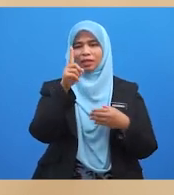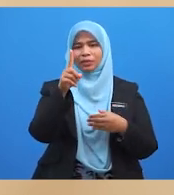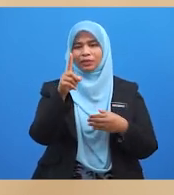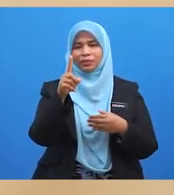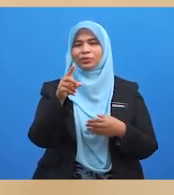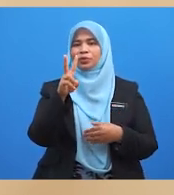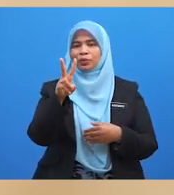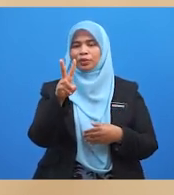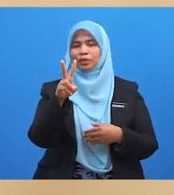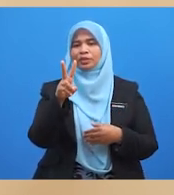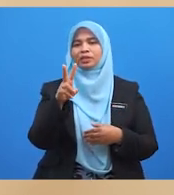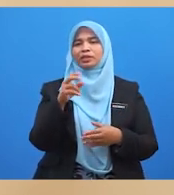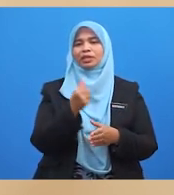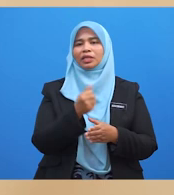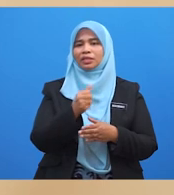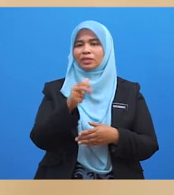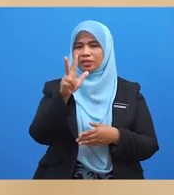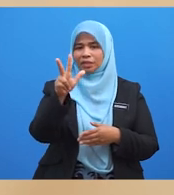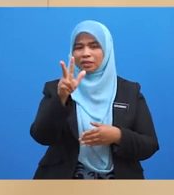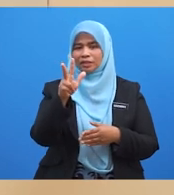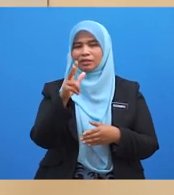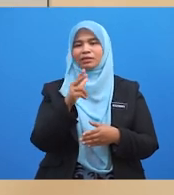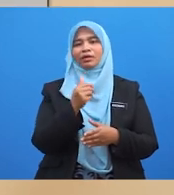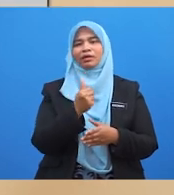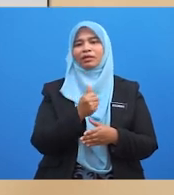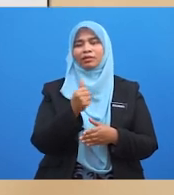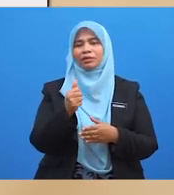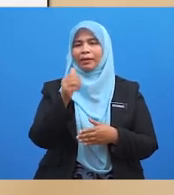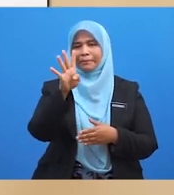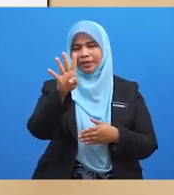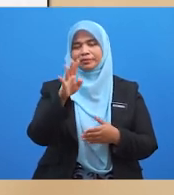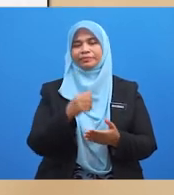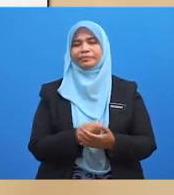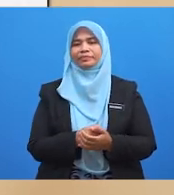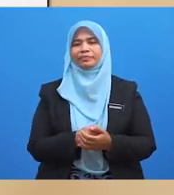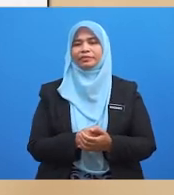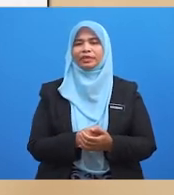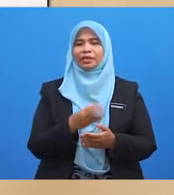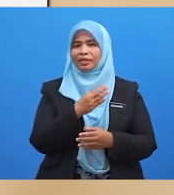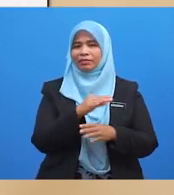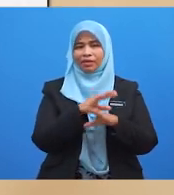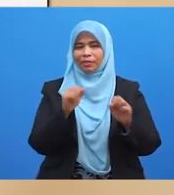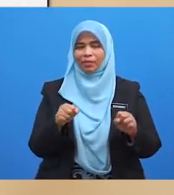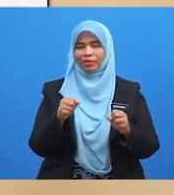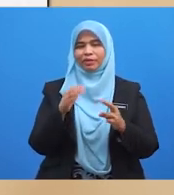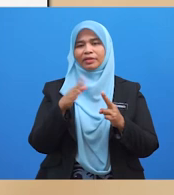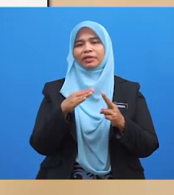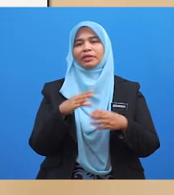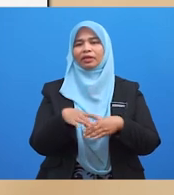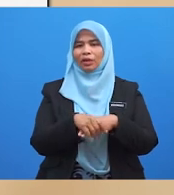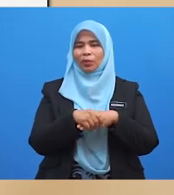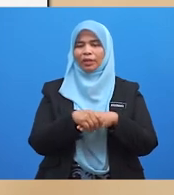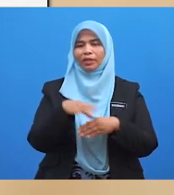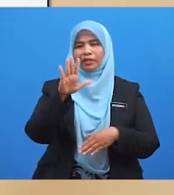3 isteri mahupun 4 isteri, tetapi dia tidak boleh berkahwin dengan yang kelima kecuali